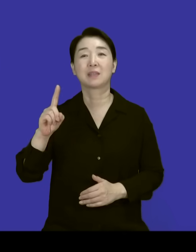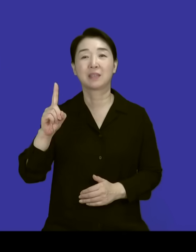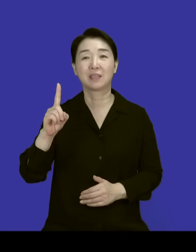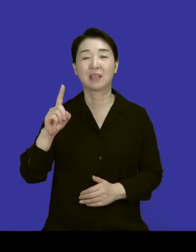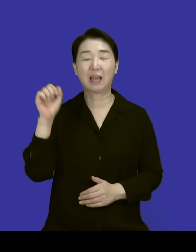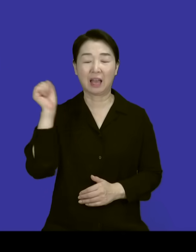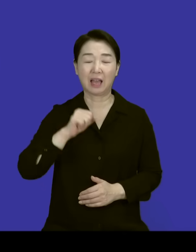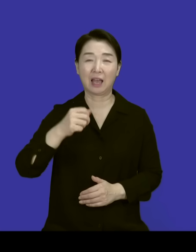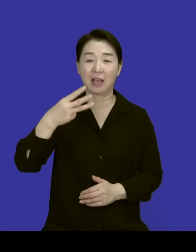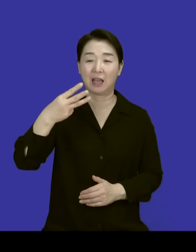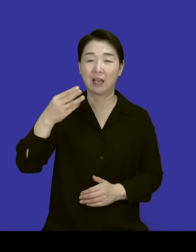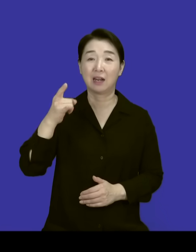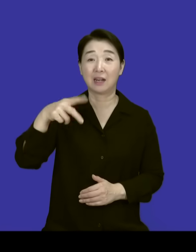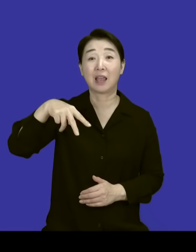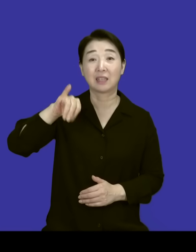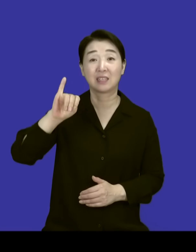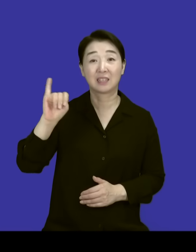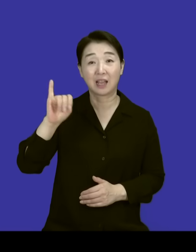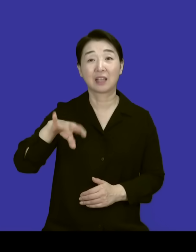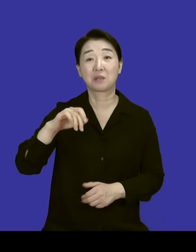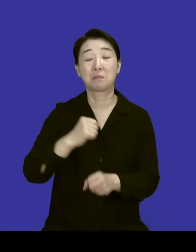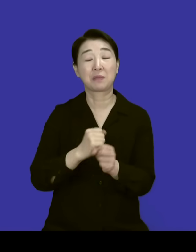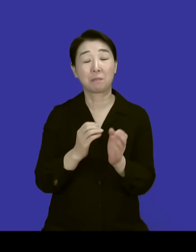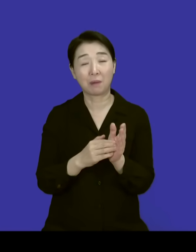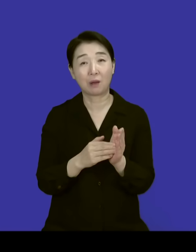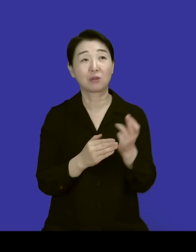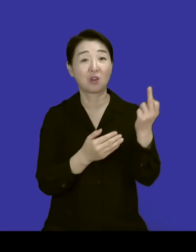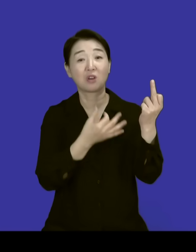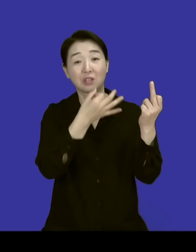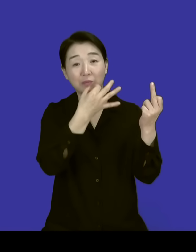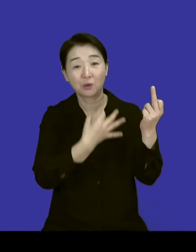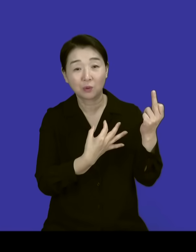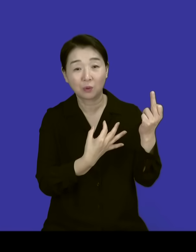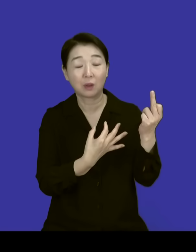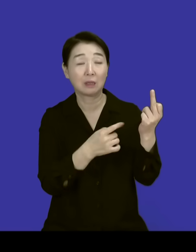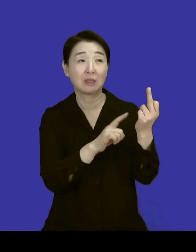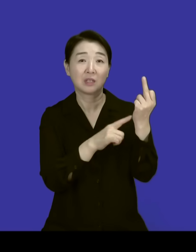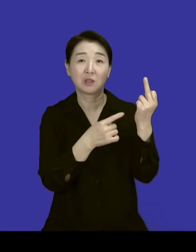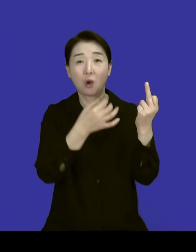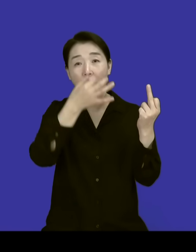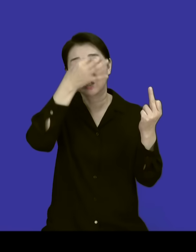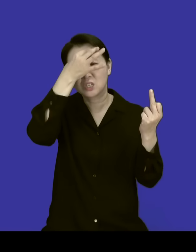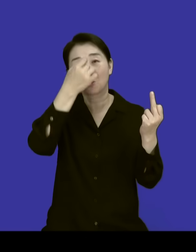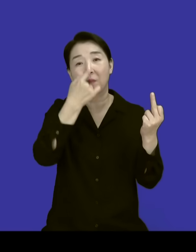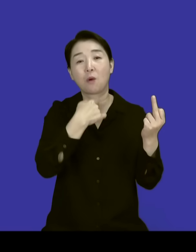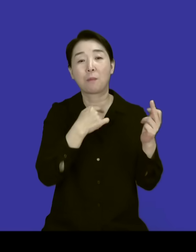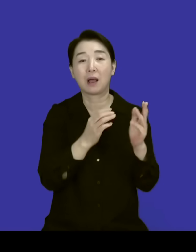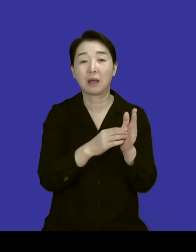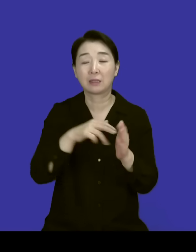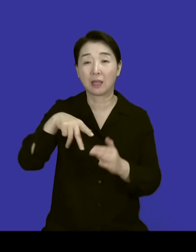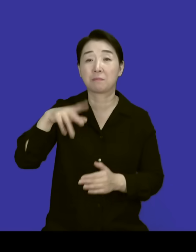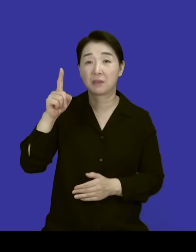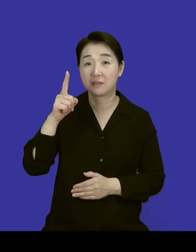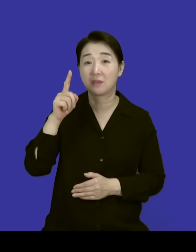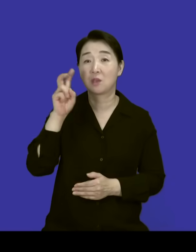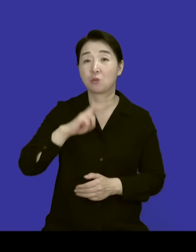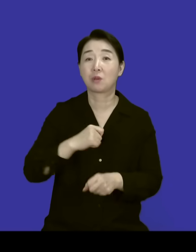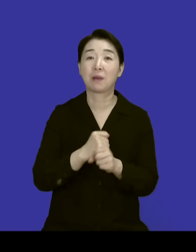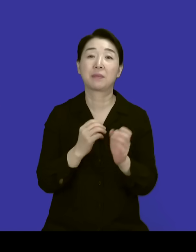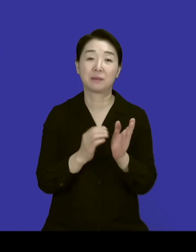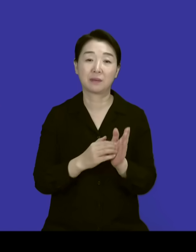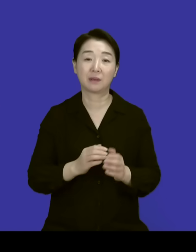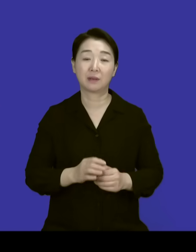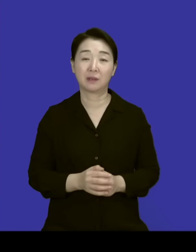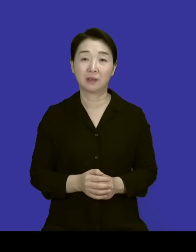작품이었고. 네네. 저희 형도 너무 힘들어하고 예. 네 그래서 형은 엔지니어 쪽으로 공부하고 저는 프로듀서로 곡을 만들었으니까.